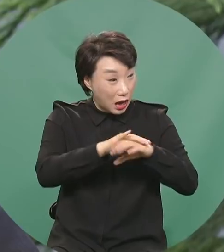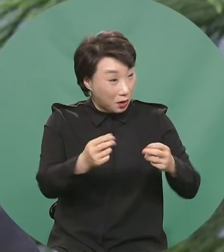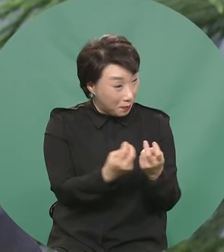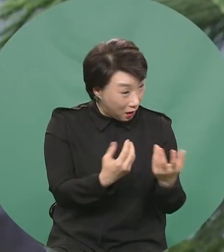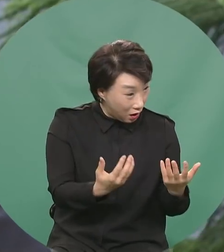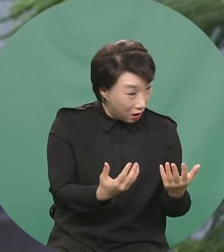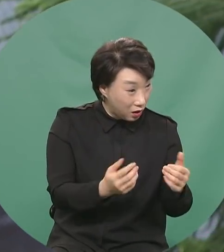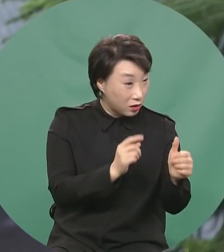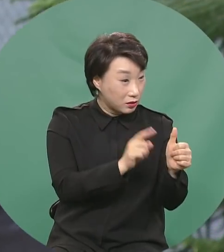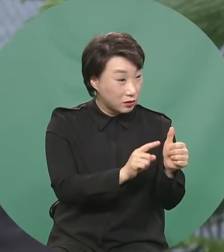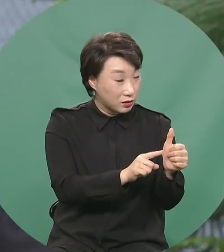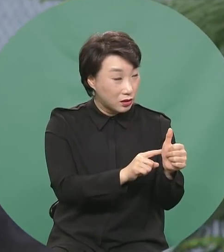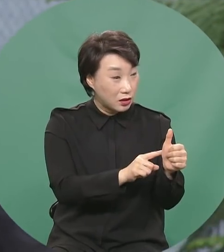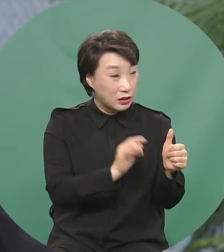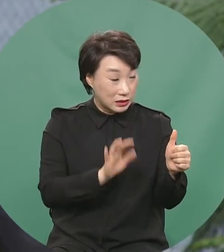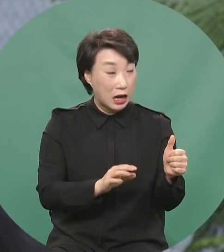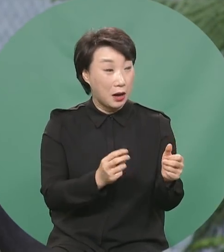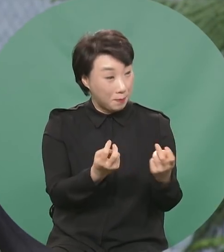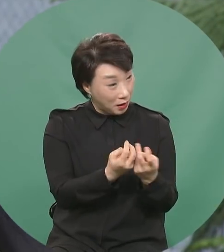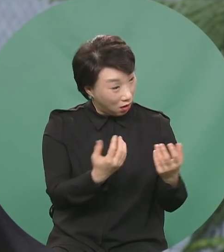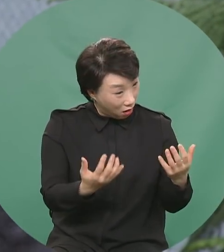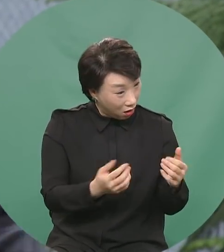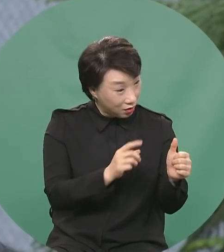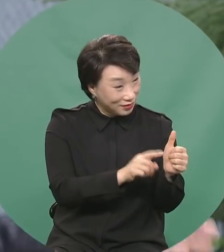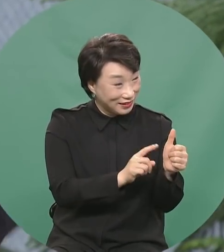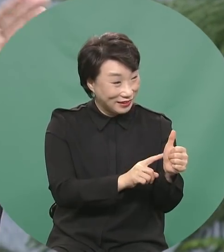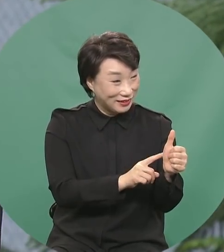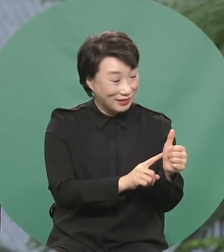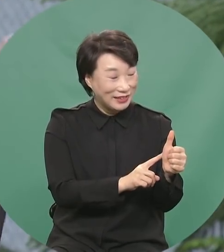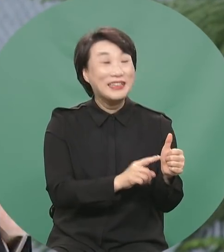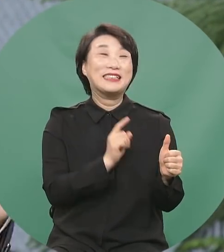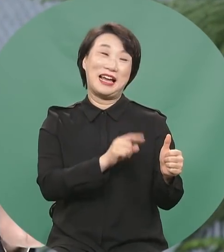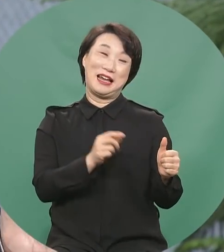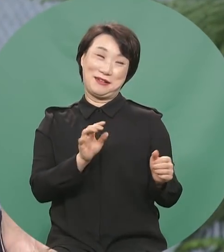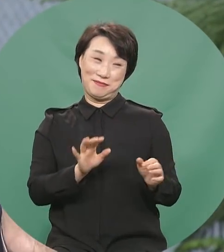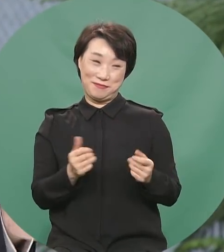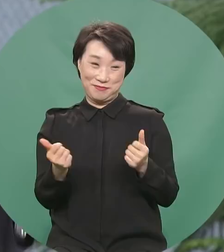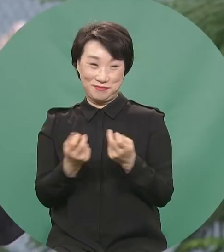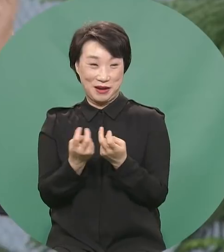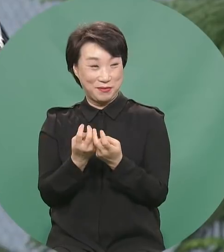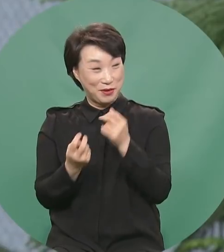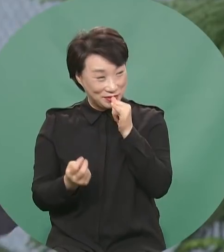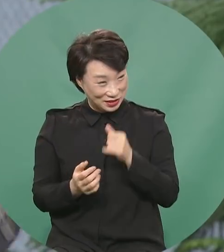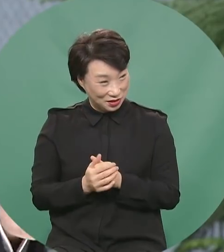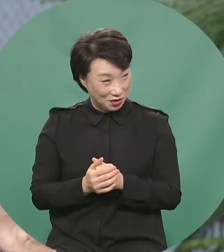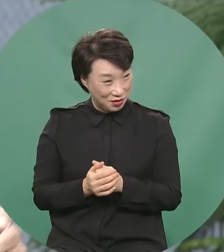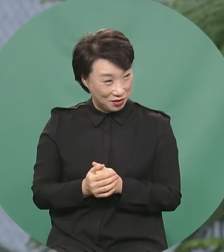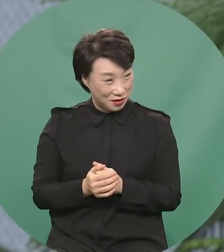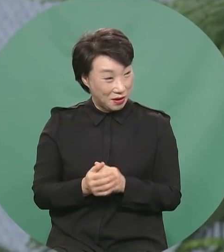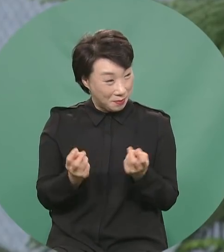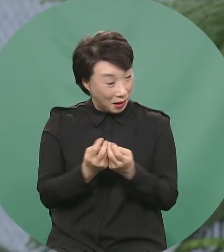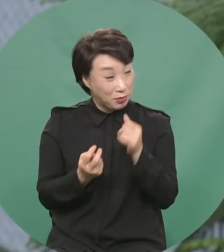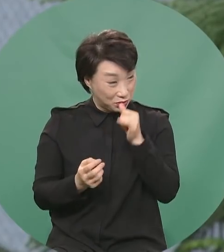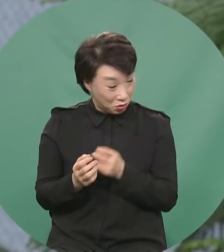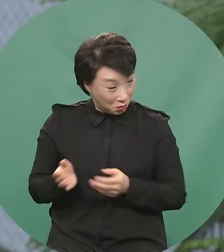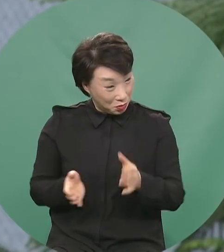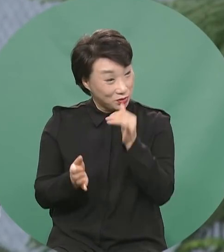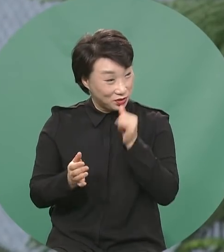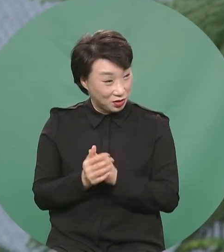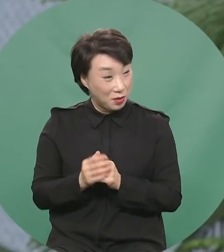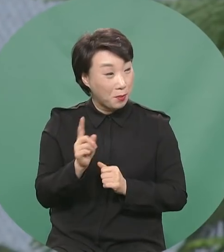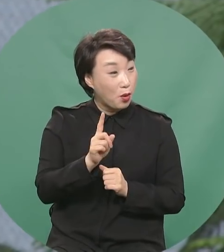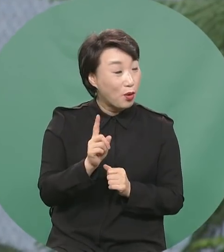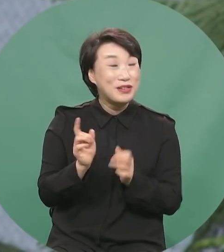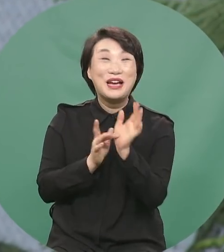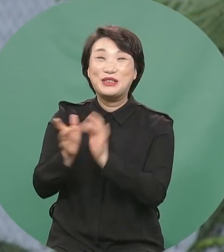길이 없냐? 방법이 없냐? 길이 있다. 방법이 있다.